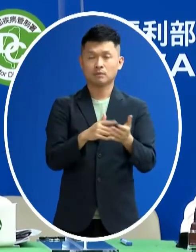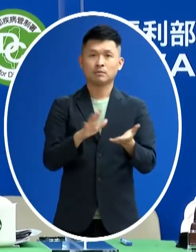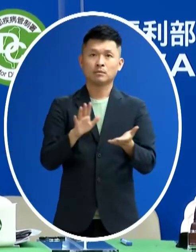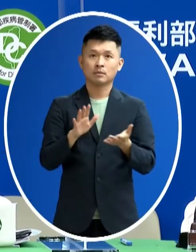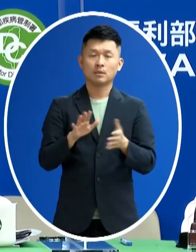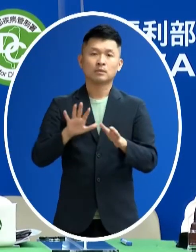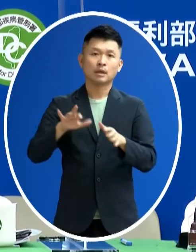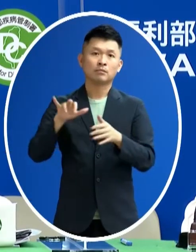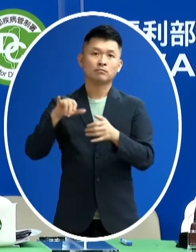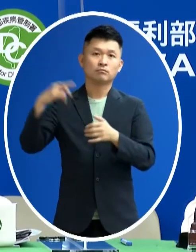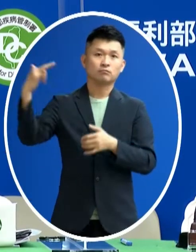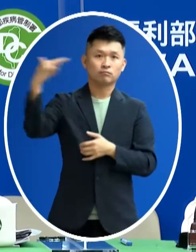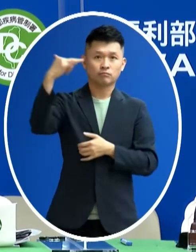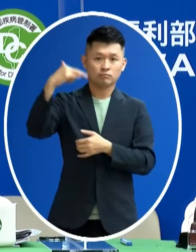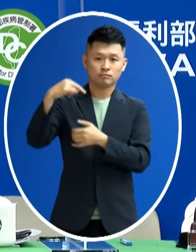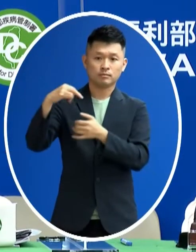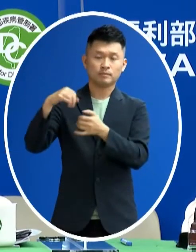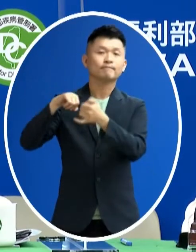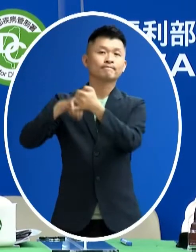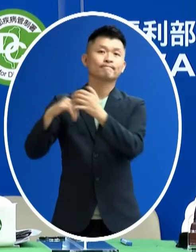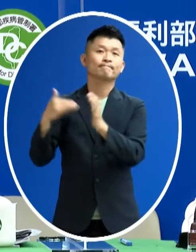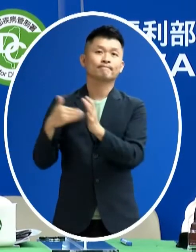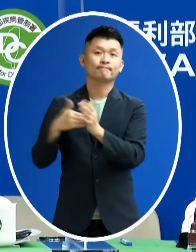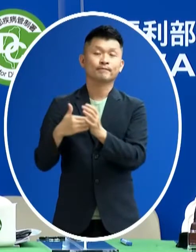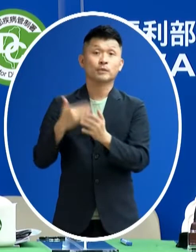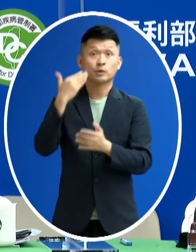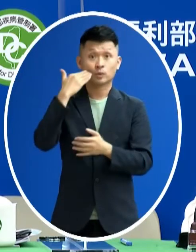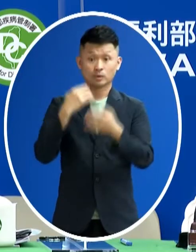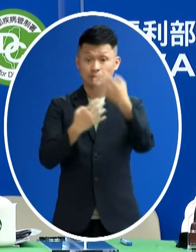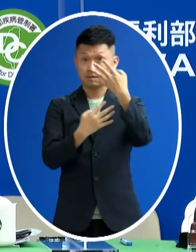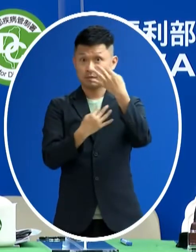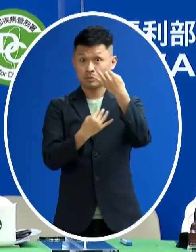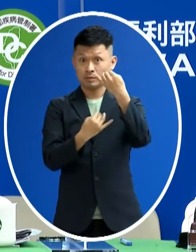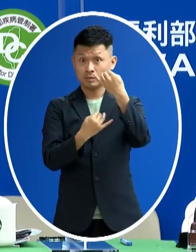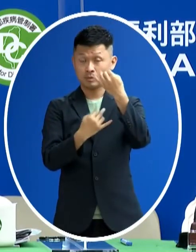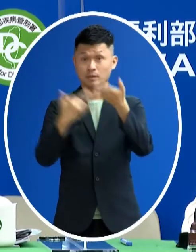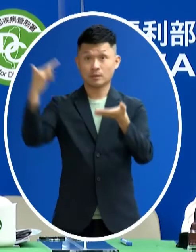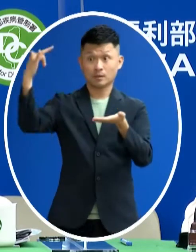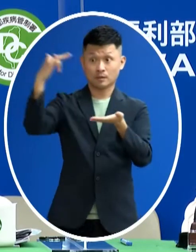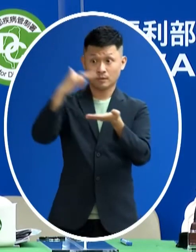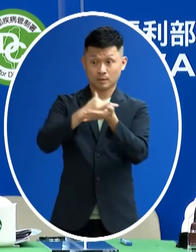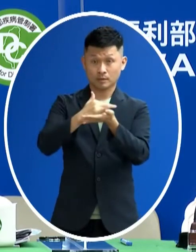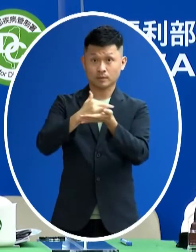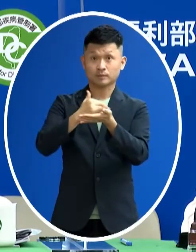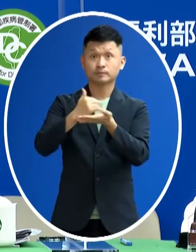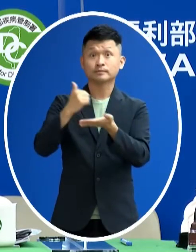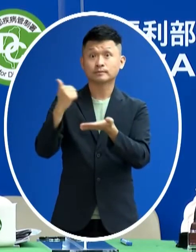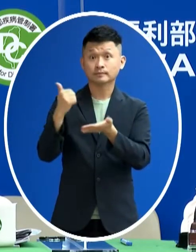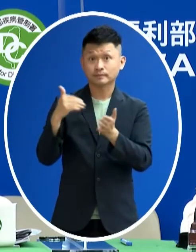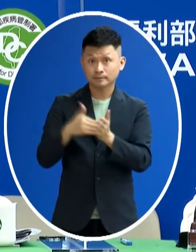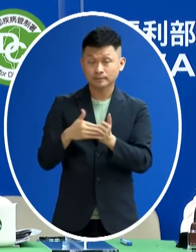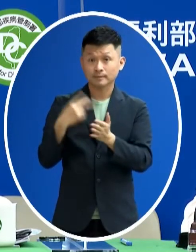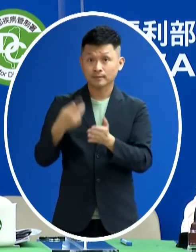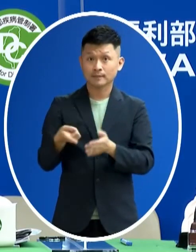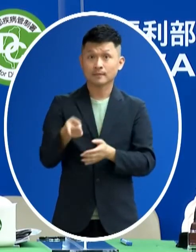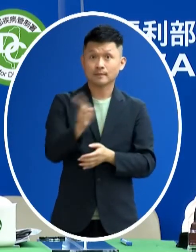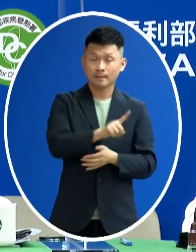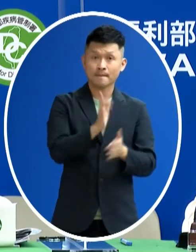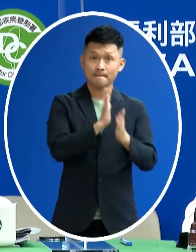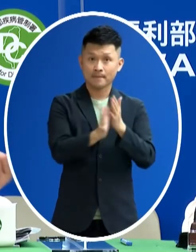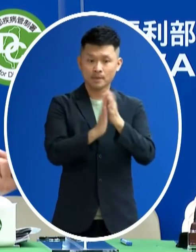经定了。那当然如果时间到了，就是进来了之后我们再安排它施打的一个时